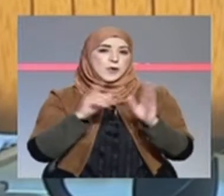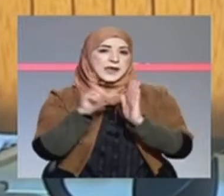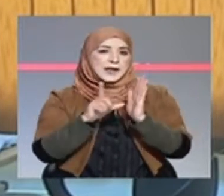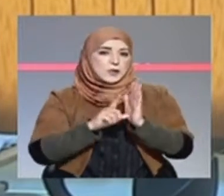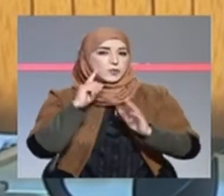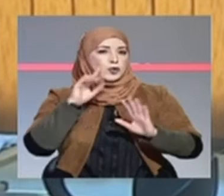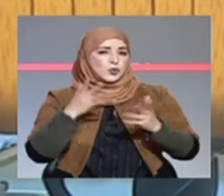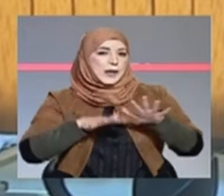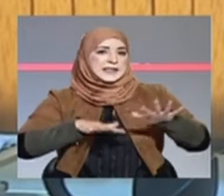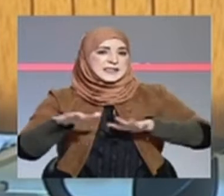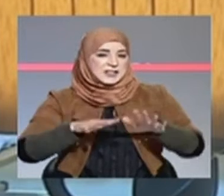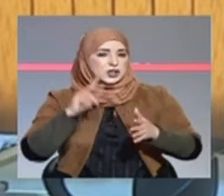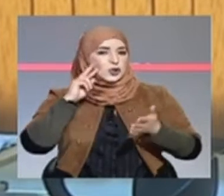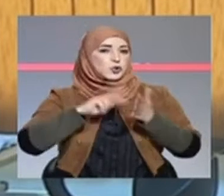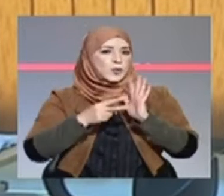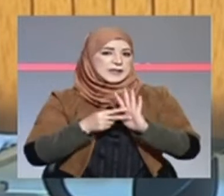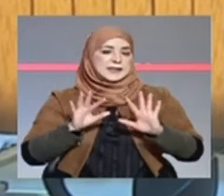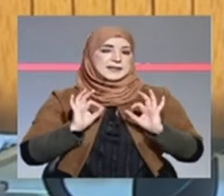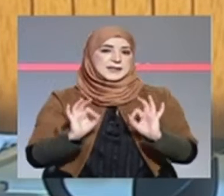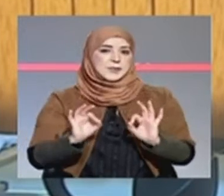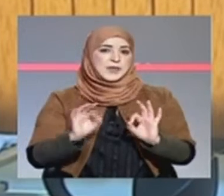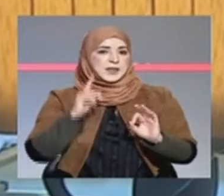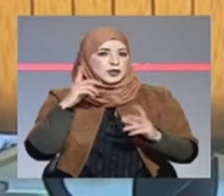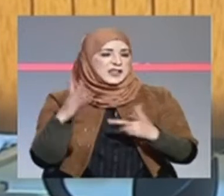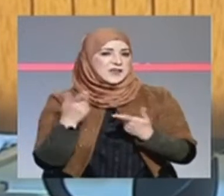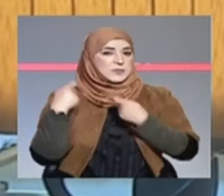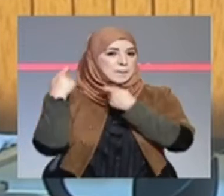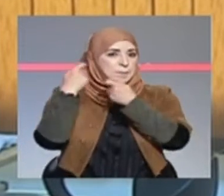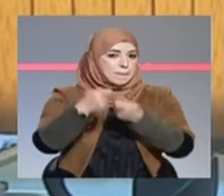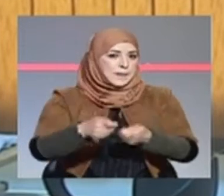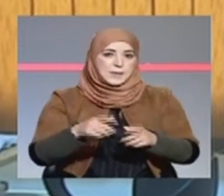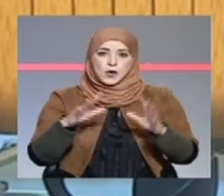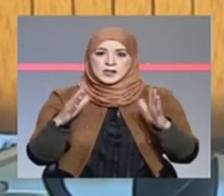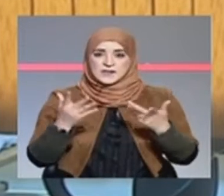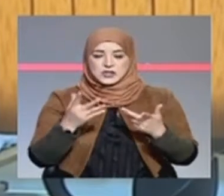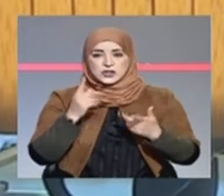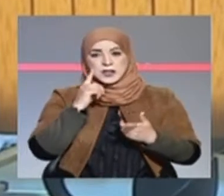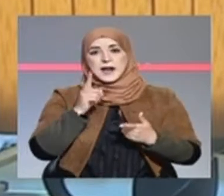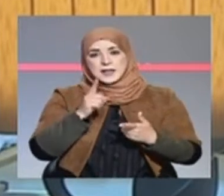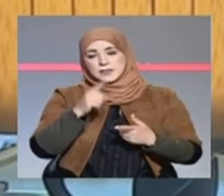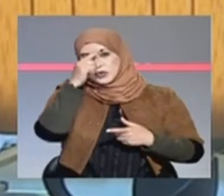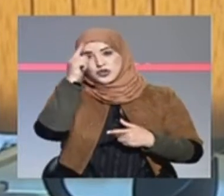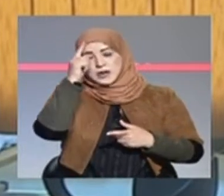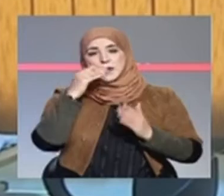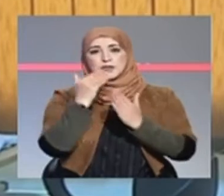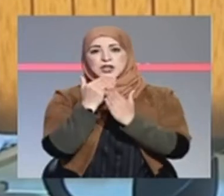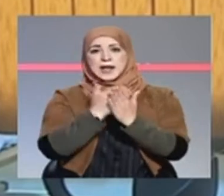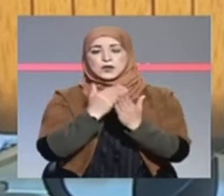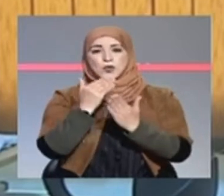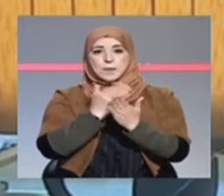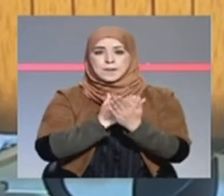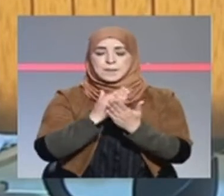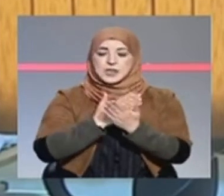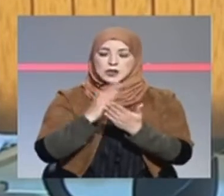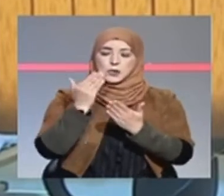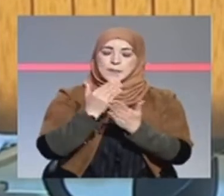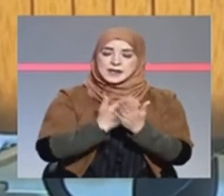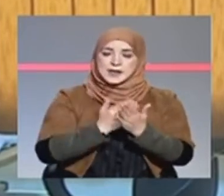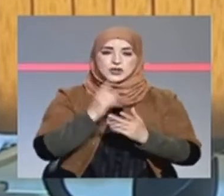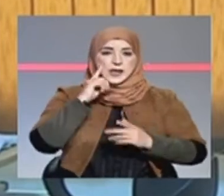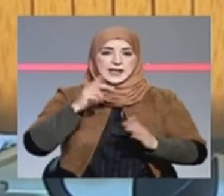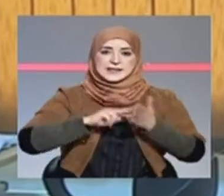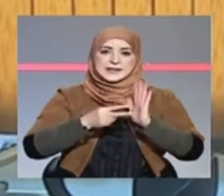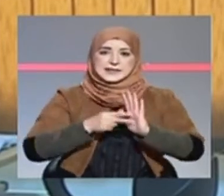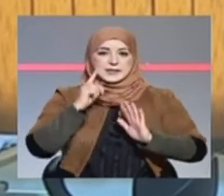الاستراتيجيات اللوجيستي الالفين و وان شاء الله بس نخرج بوثيقه عمل بخطه اه اه على